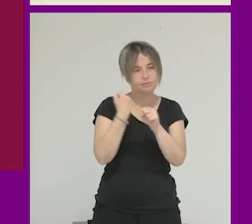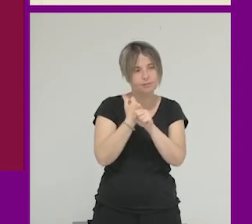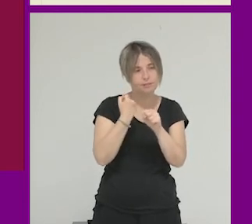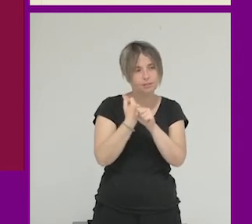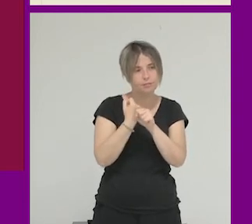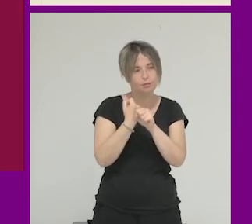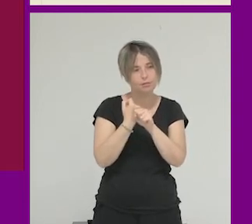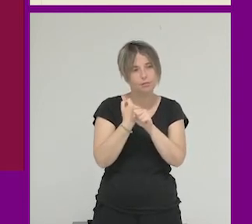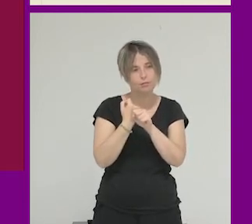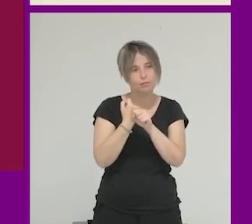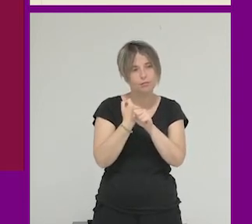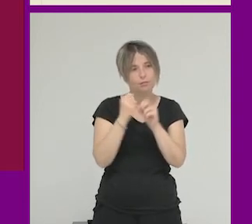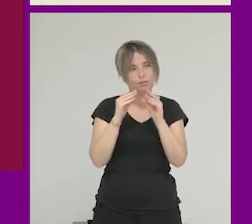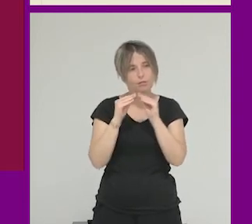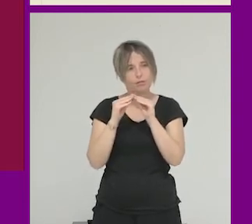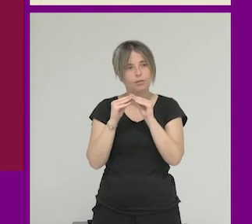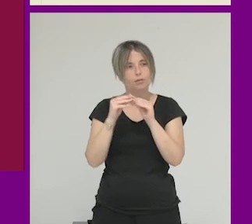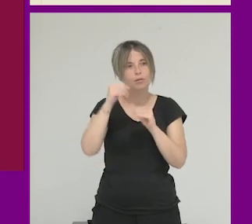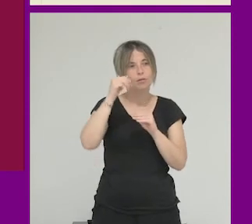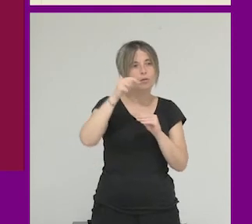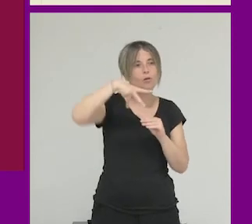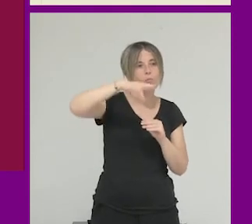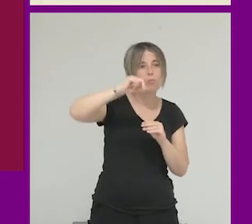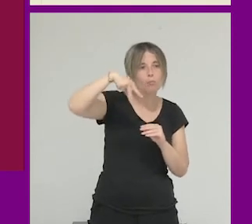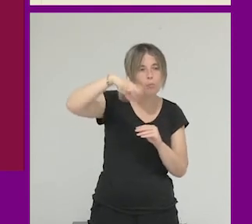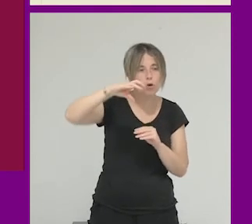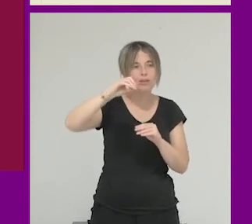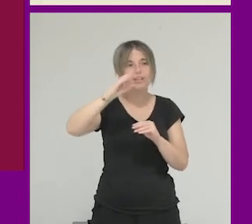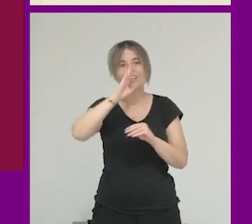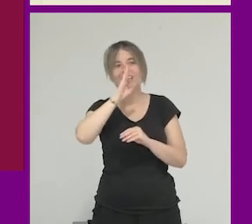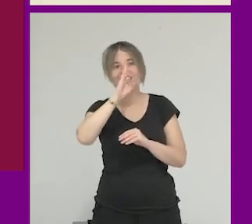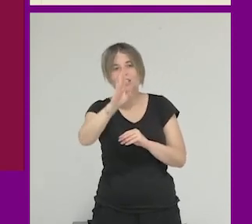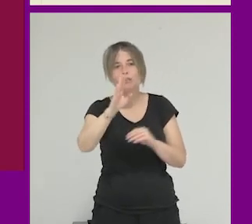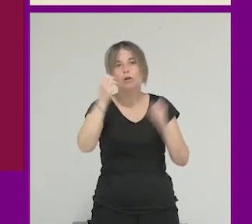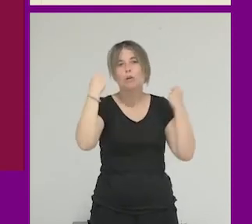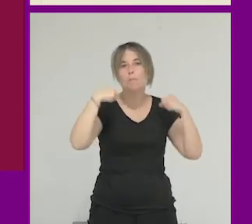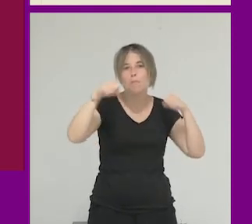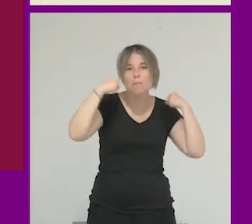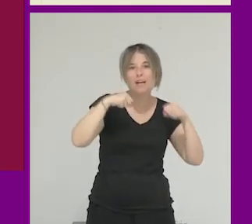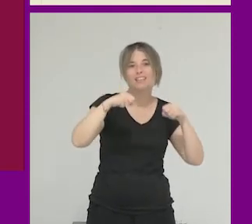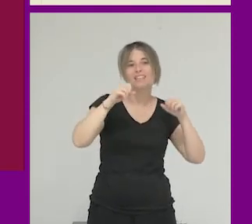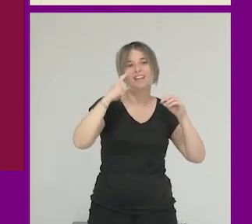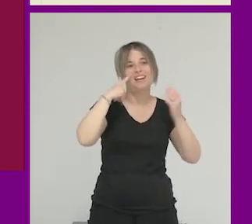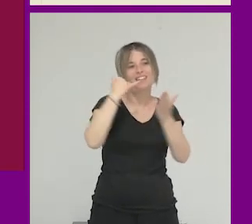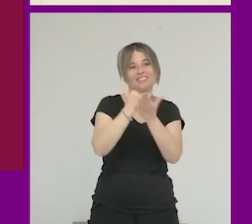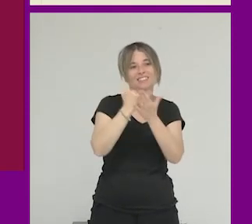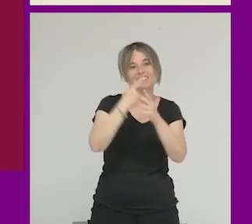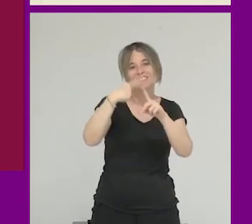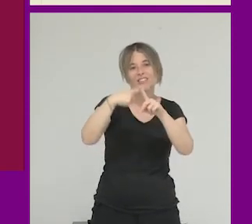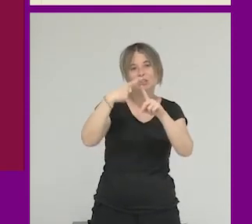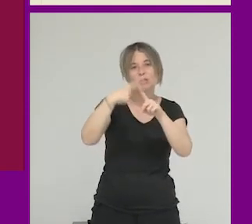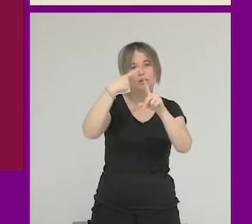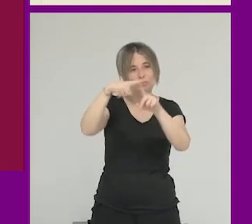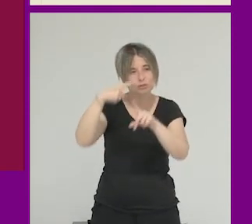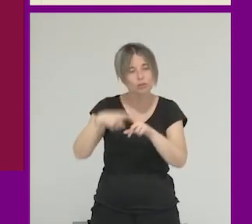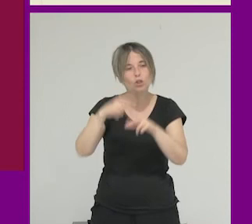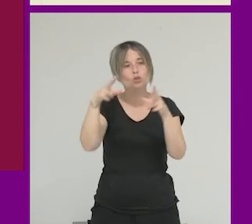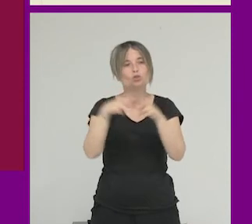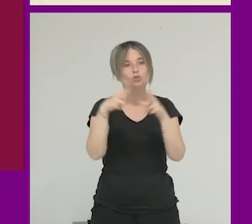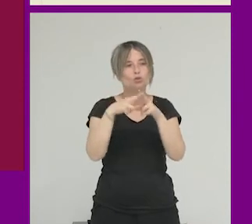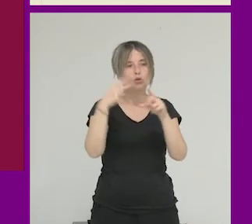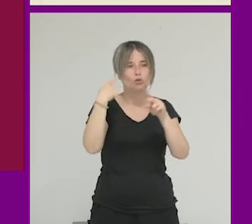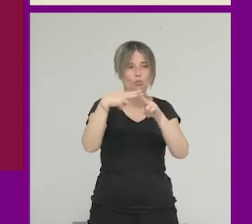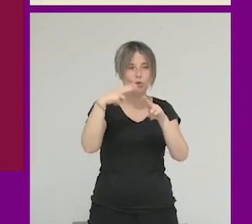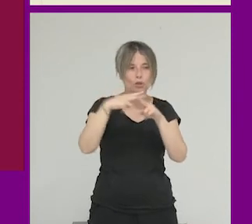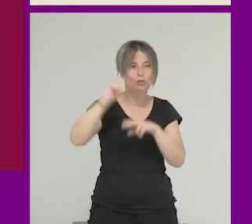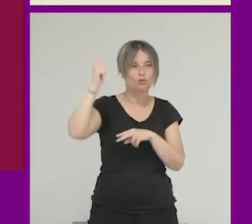Wittig aipatzen duen moduan, erabiltzen dut heterosexuala, ez praktika erotiko bat moduan, baizik eta pentsamendu soziopolitiko bat